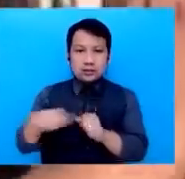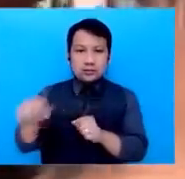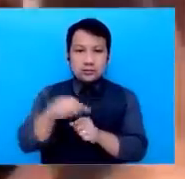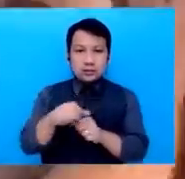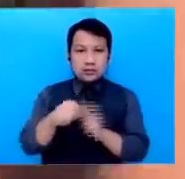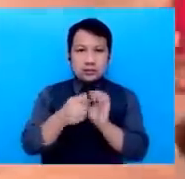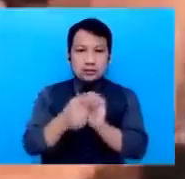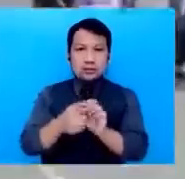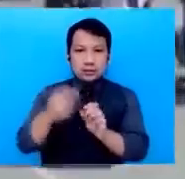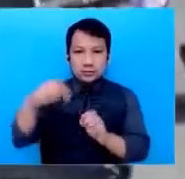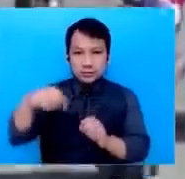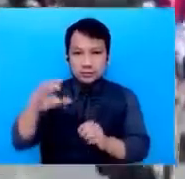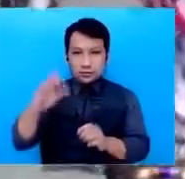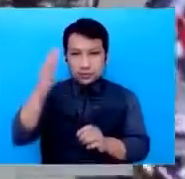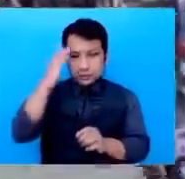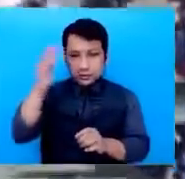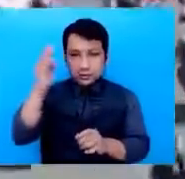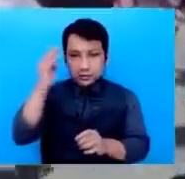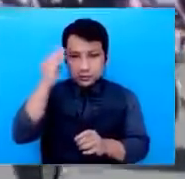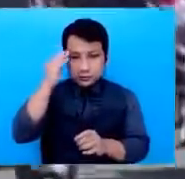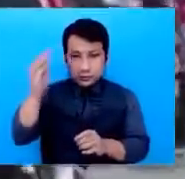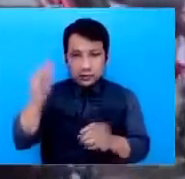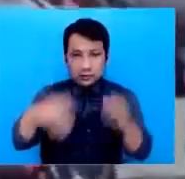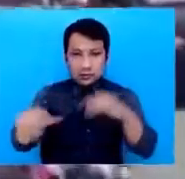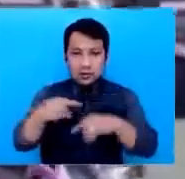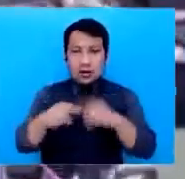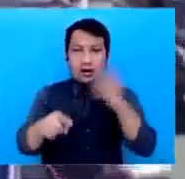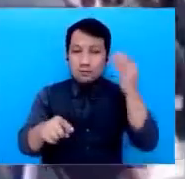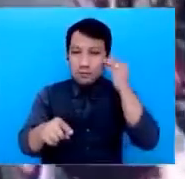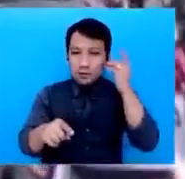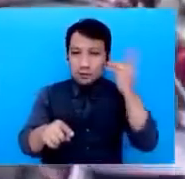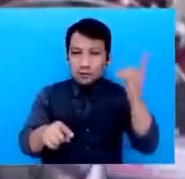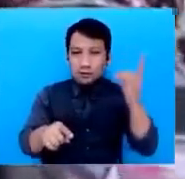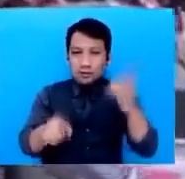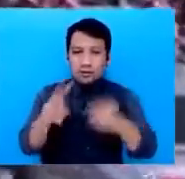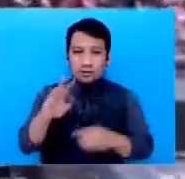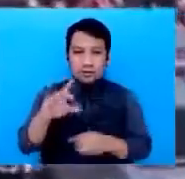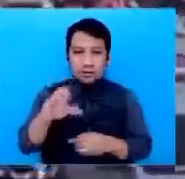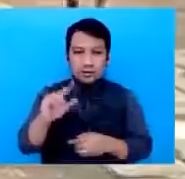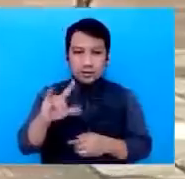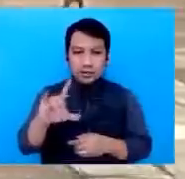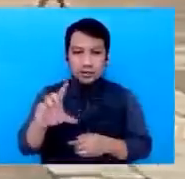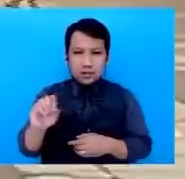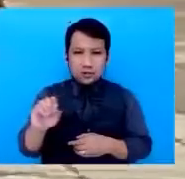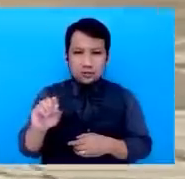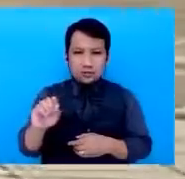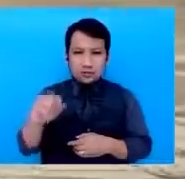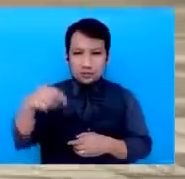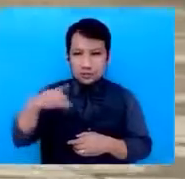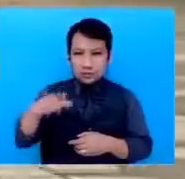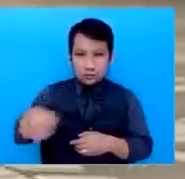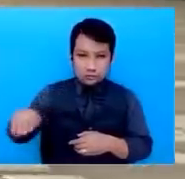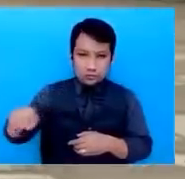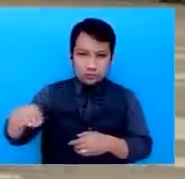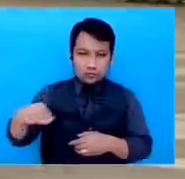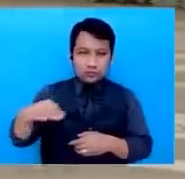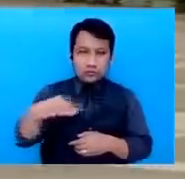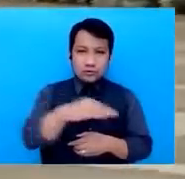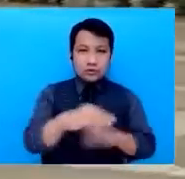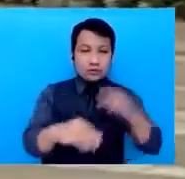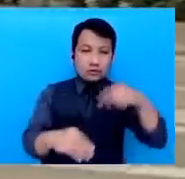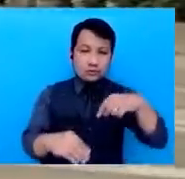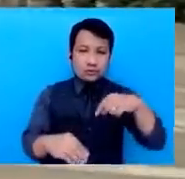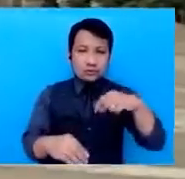sa Quezon City na sina mayoralty candidate Mike Defensor at si Winnie Castelo. Mula Commonwealth ay tumulak ang caravan papunta sa Quezon